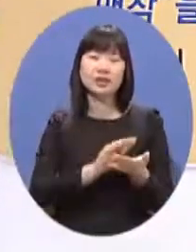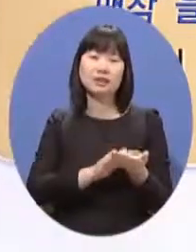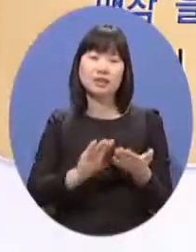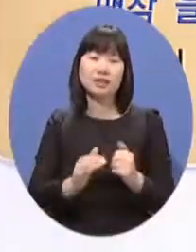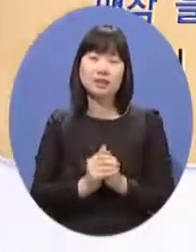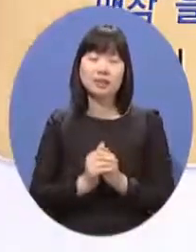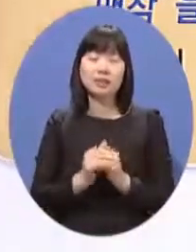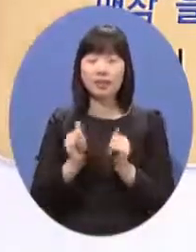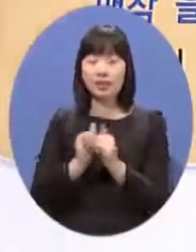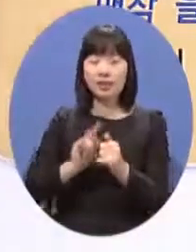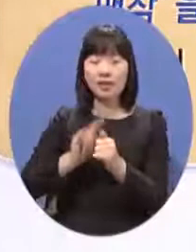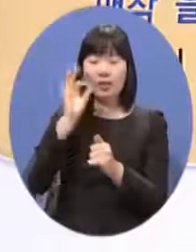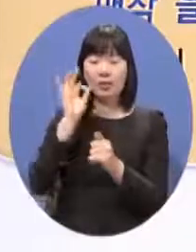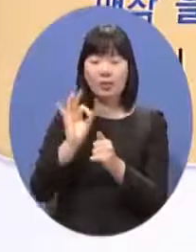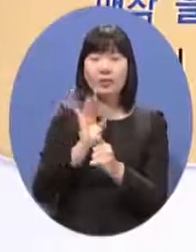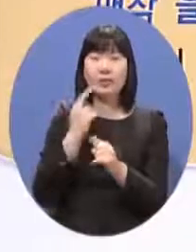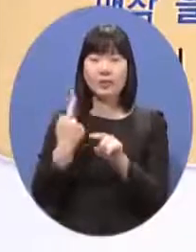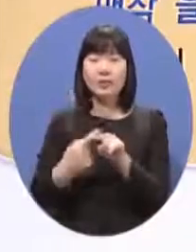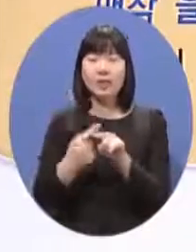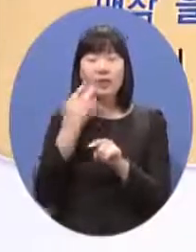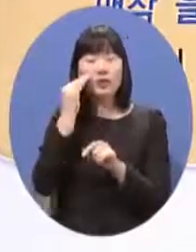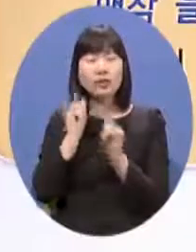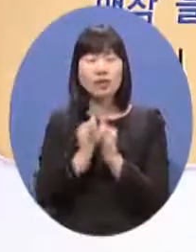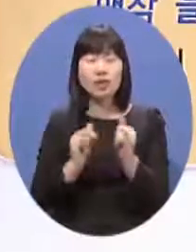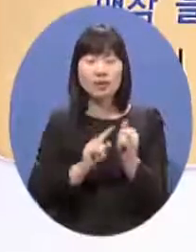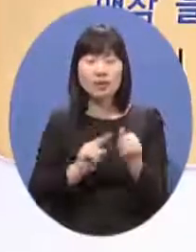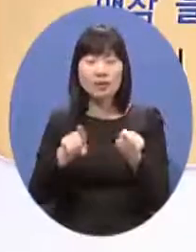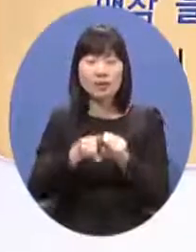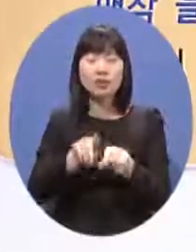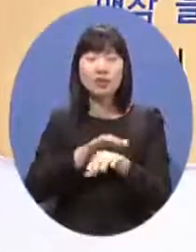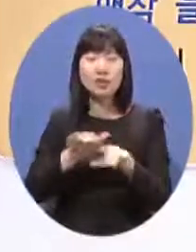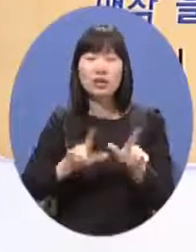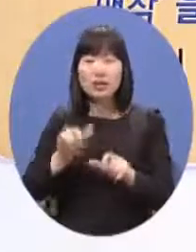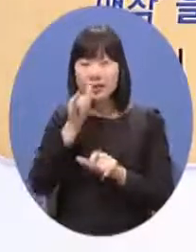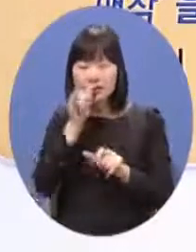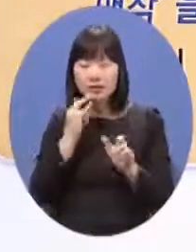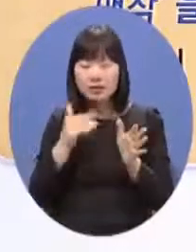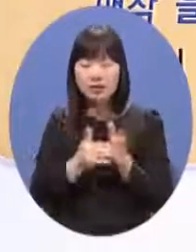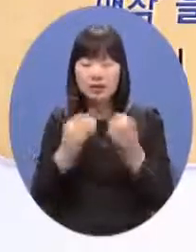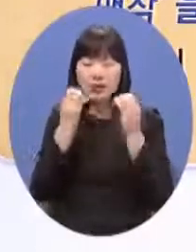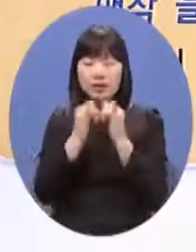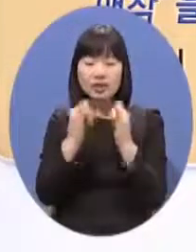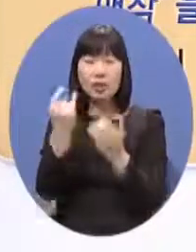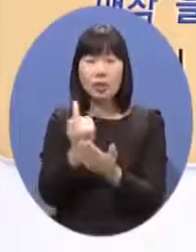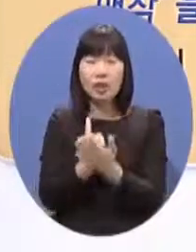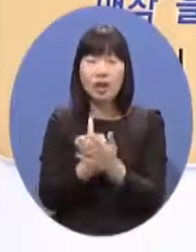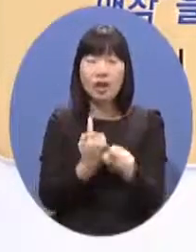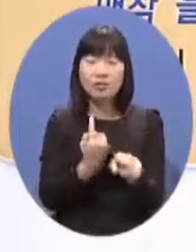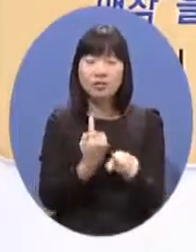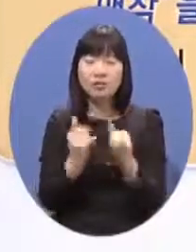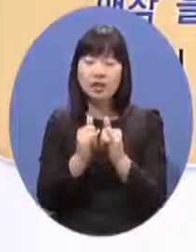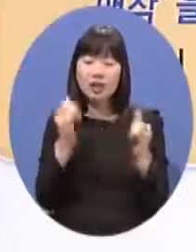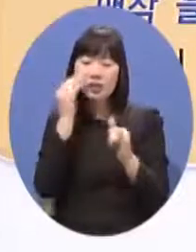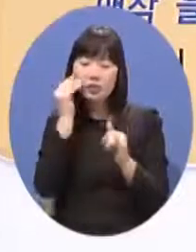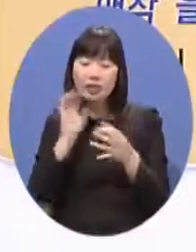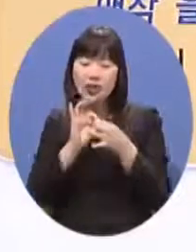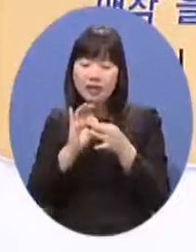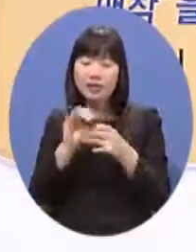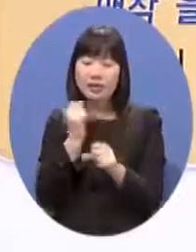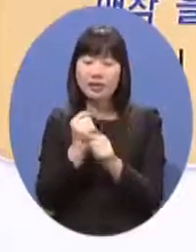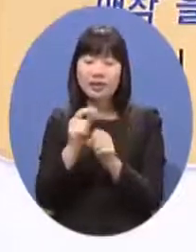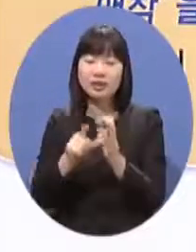대해서도 마찬가지죠. 익숙한 사람하고는 잘 지내는데 새로운 사람이 왔을 때 이 사람이 익숙한 관계가 될